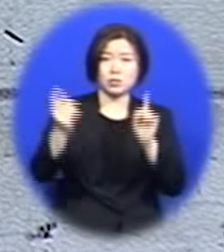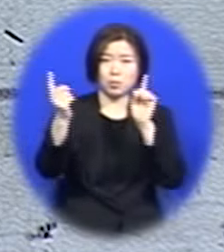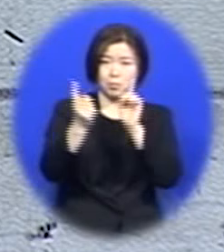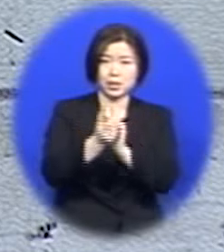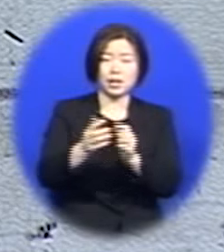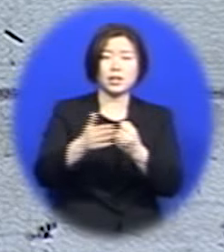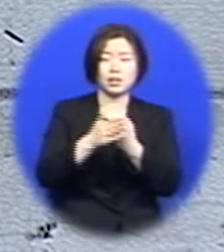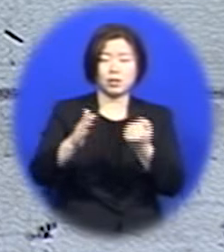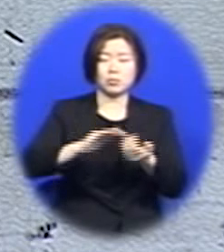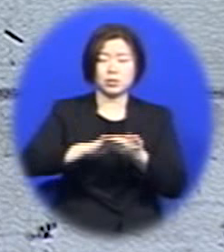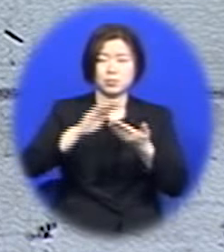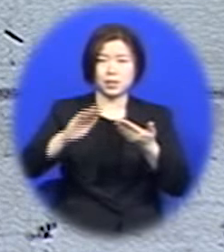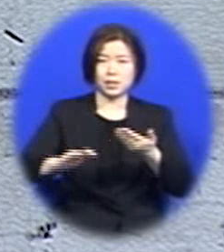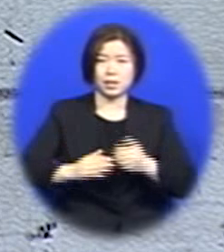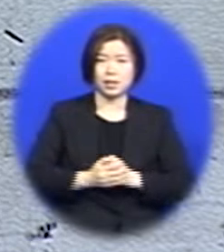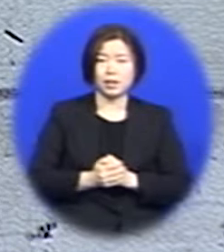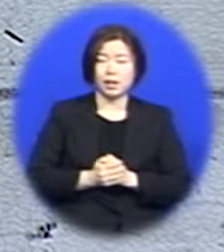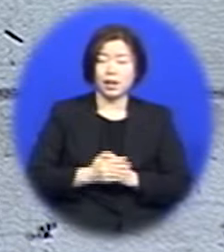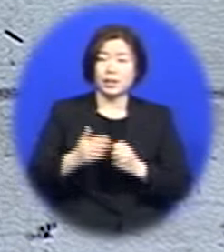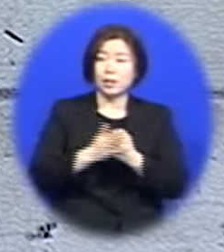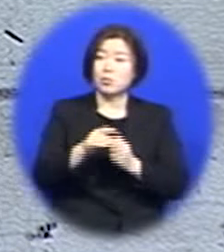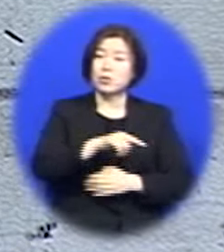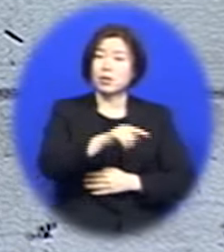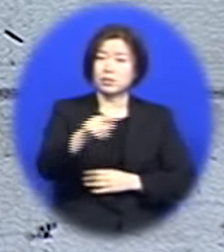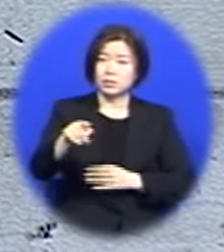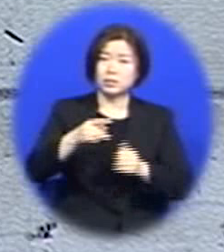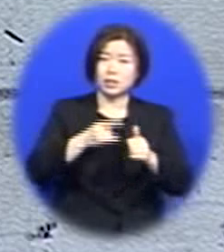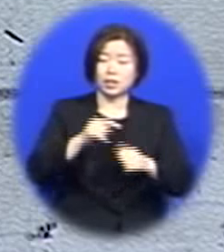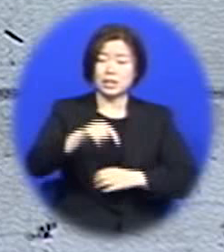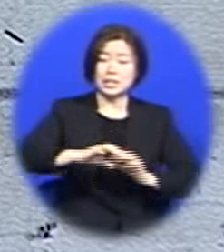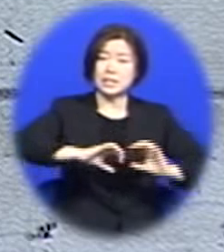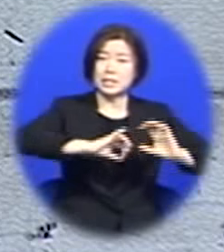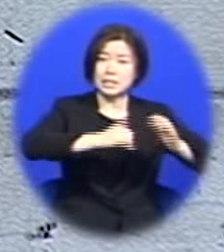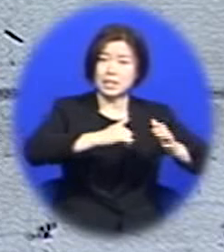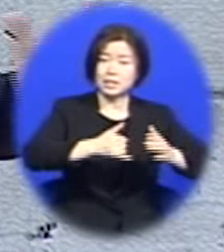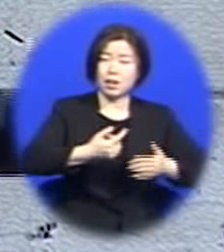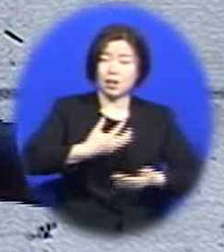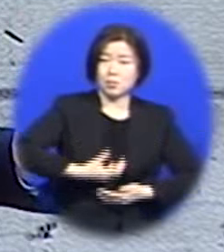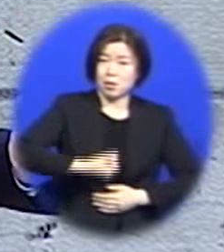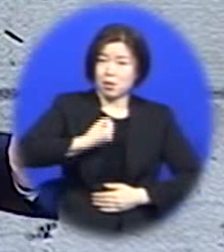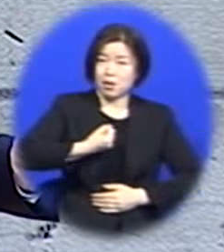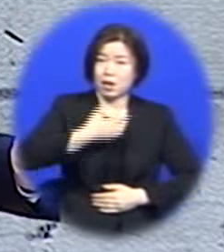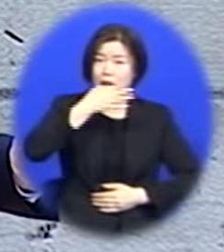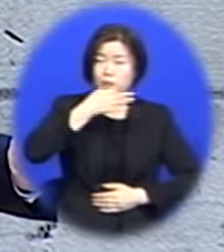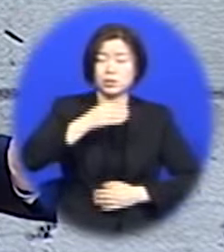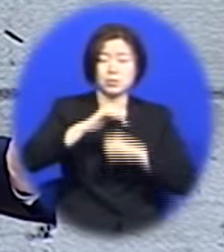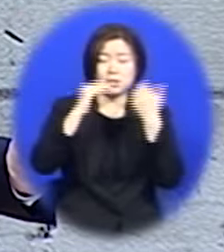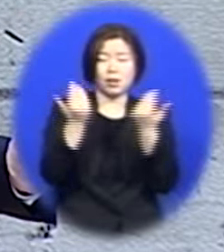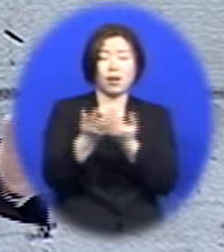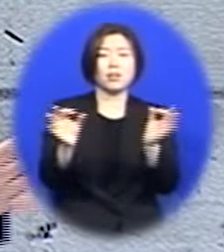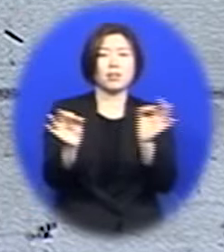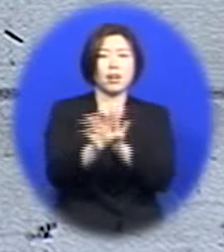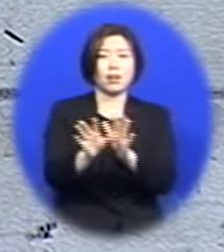때문에. 그래서 그들에게는 이 세상에 무슨 소유에 대한 욕심이 다 없어졌다는 거죠.